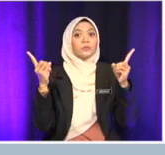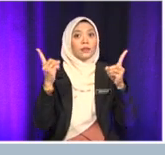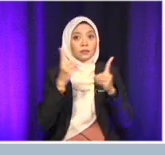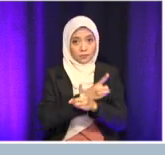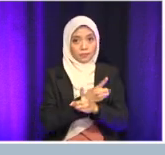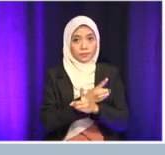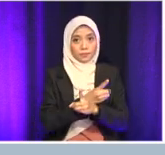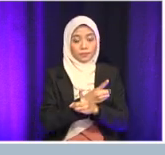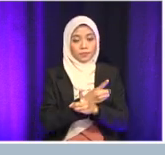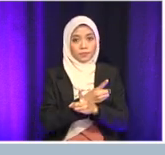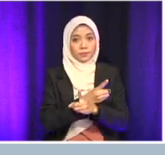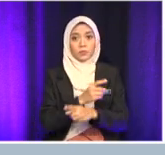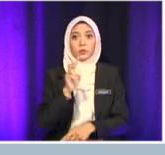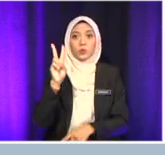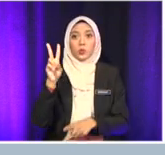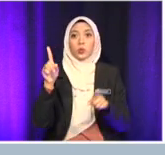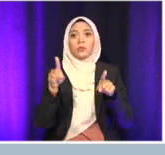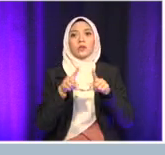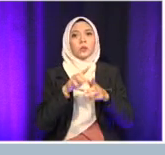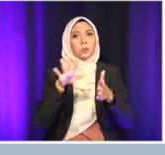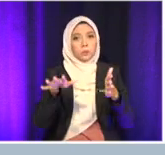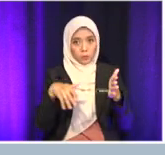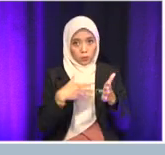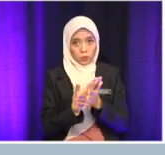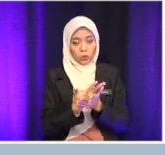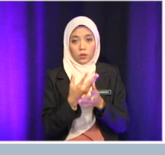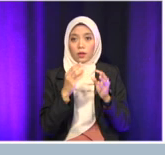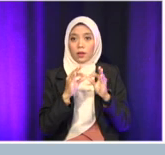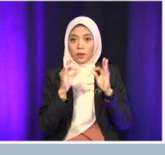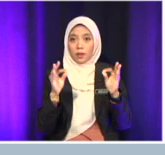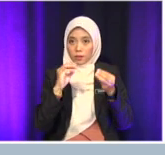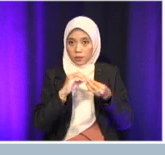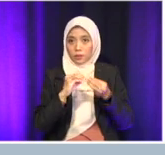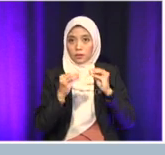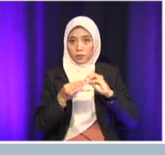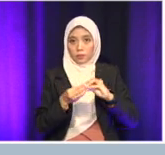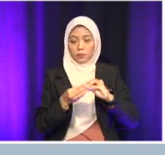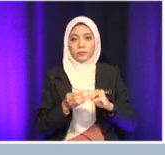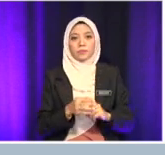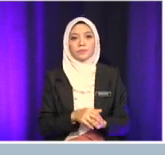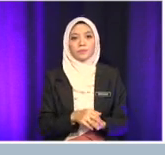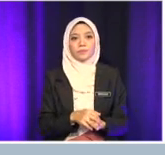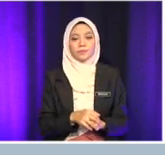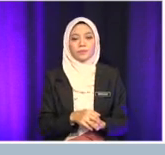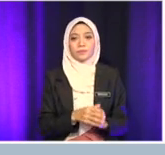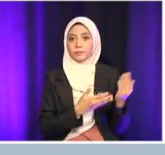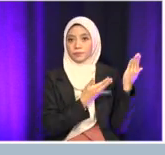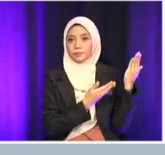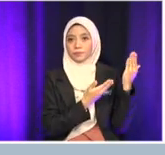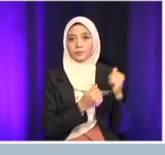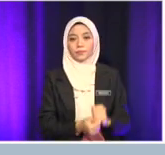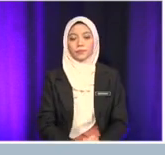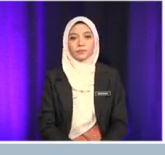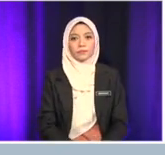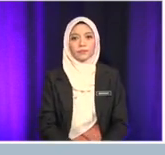ini dengan semua persamaan tadi Maksudnya X di dalam dengan